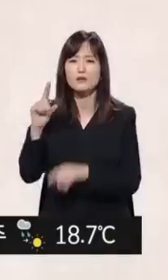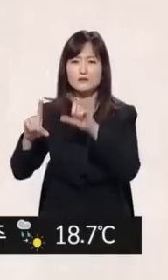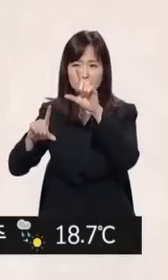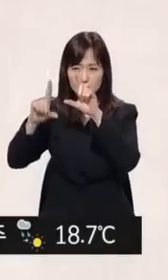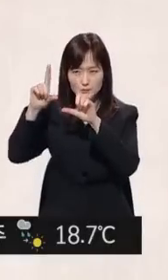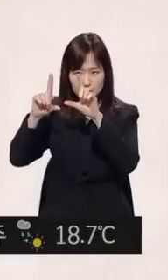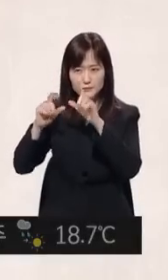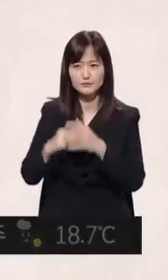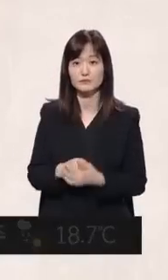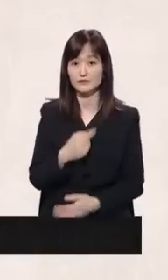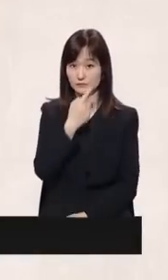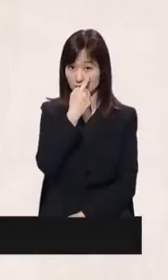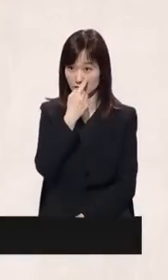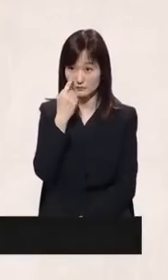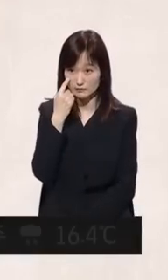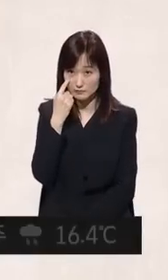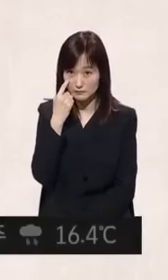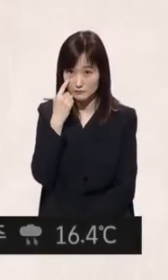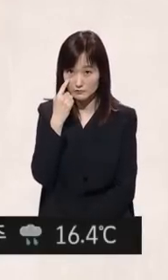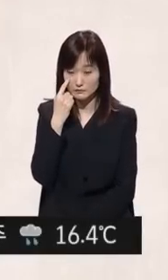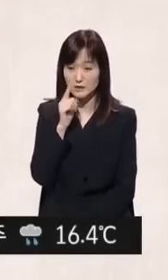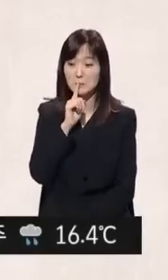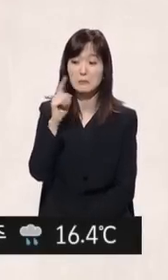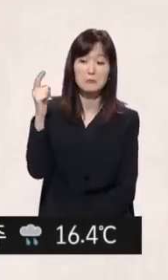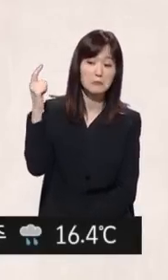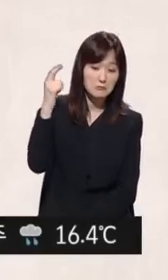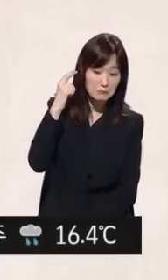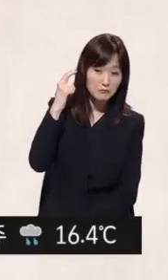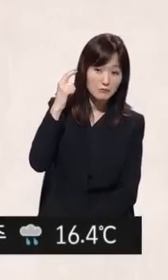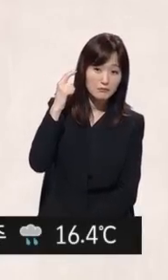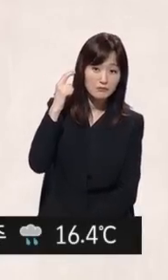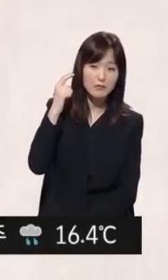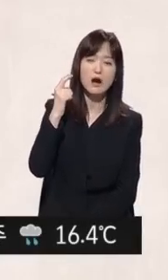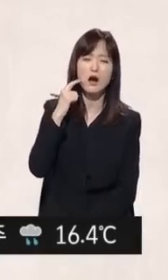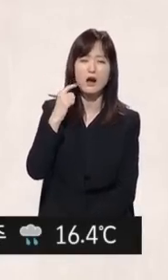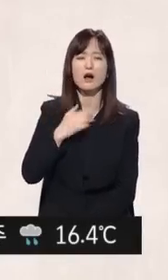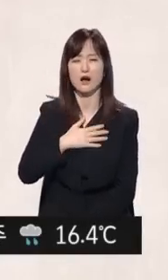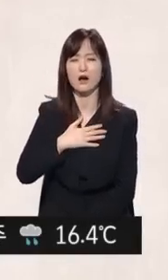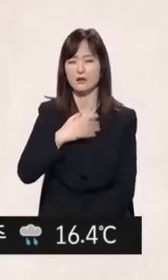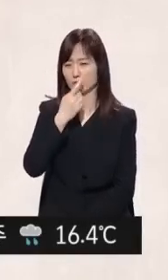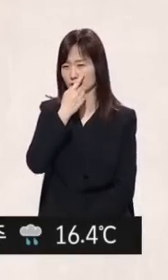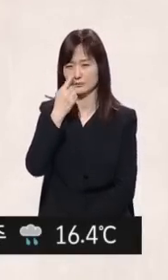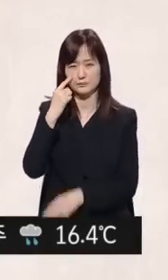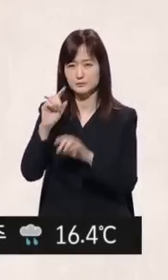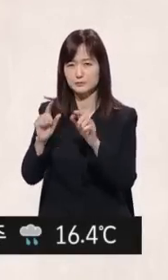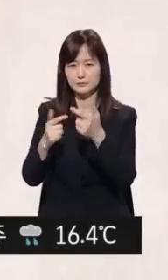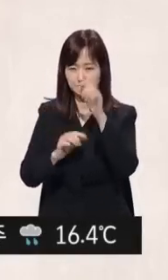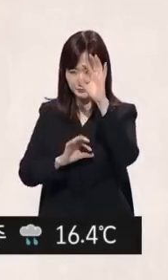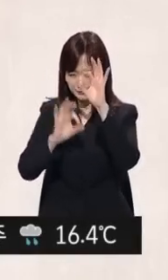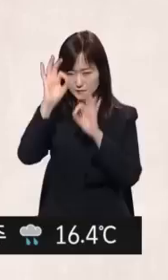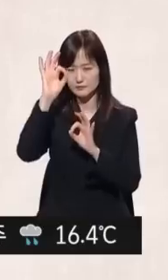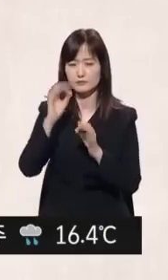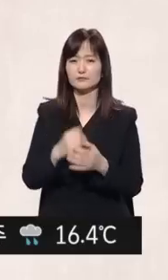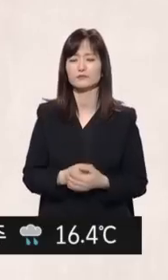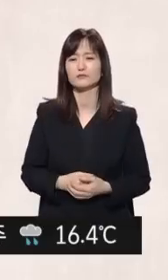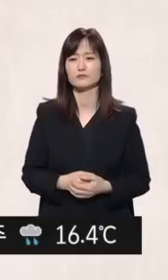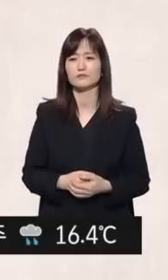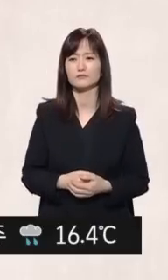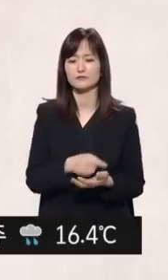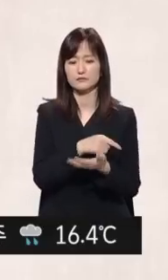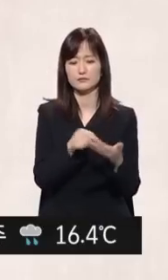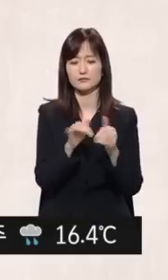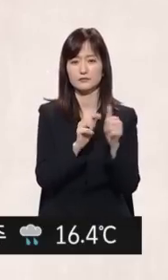하더라도 확인을 했어야 되는데 말만 듣고 모형인 줄 알고 확인을 안 했던 거예요 그런 실수가 있었고 또 그리고